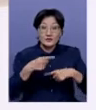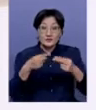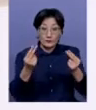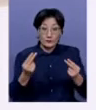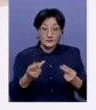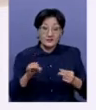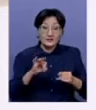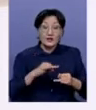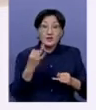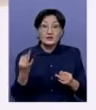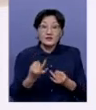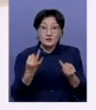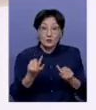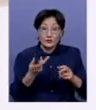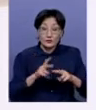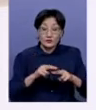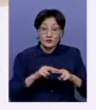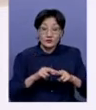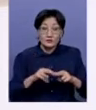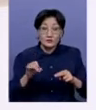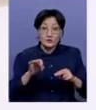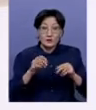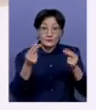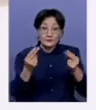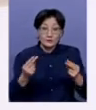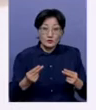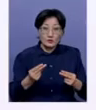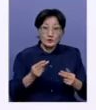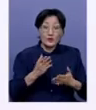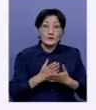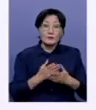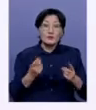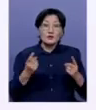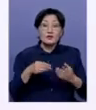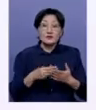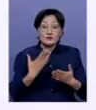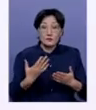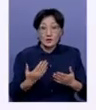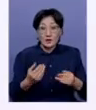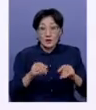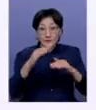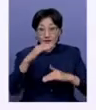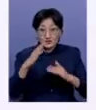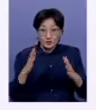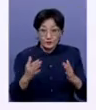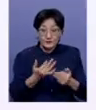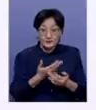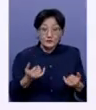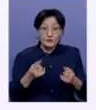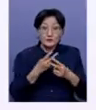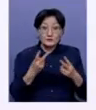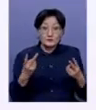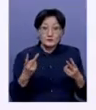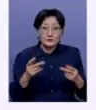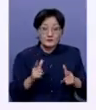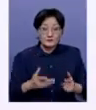для историков-этнографов эти картины и зарисовки имеют большую ценность. Пейзажи, которые мы сегодня видим, они действительно